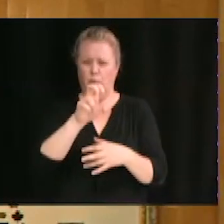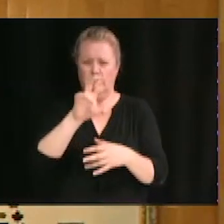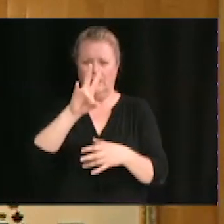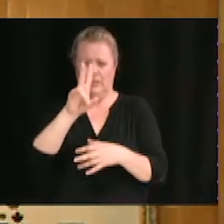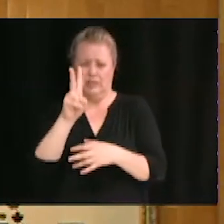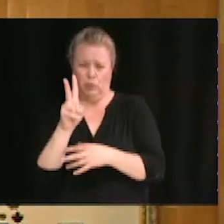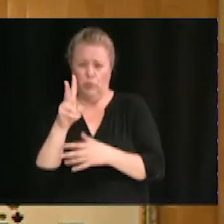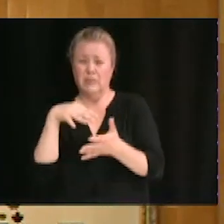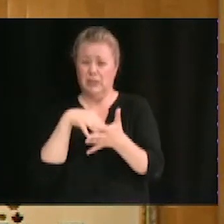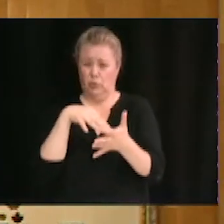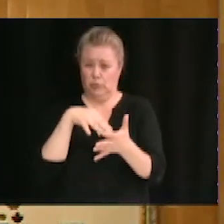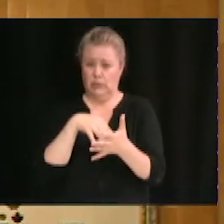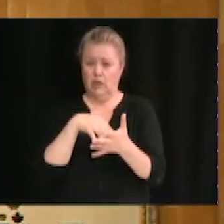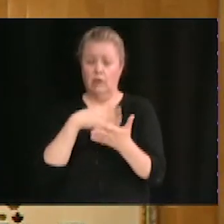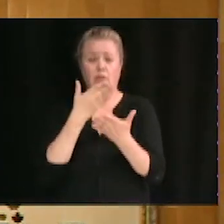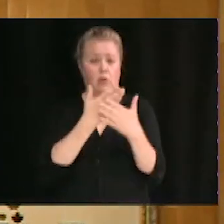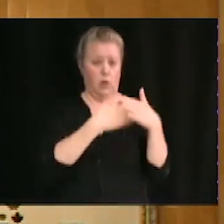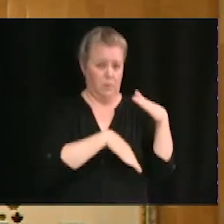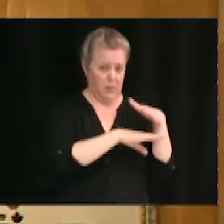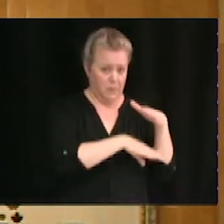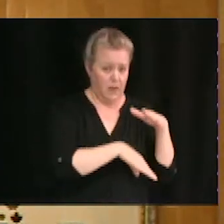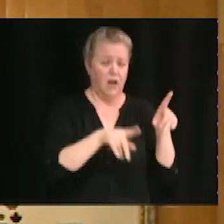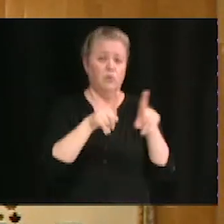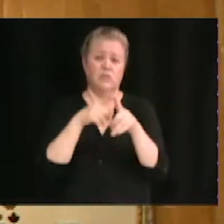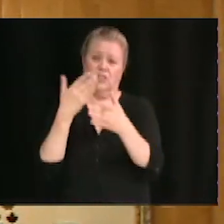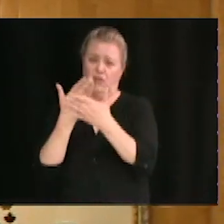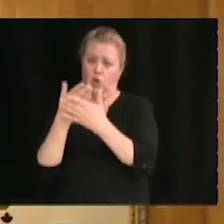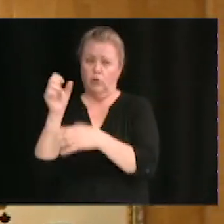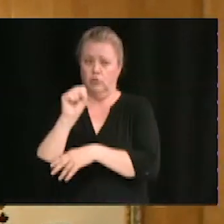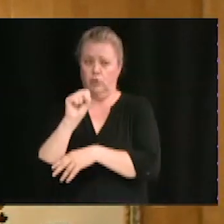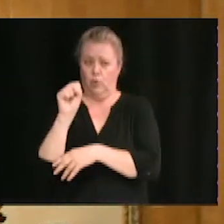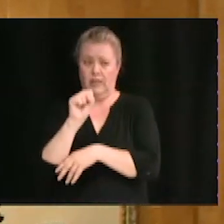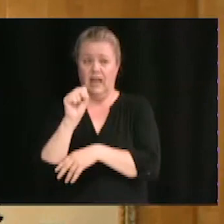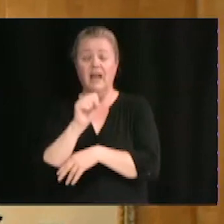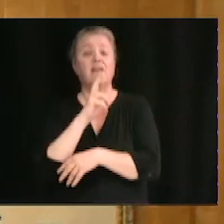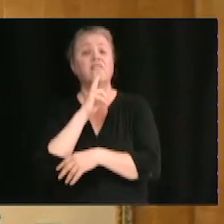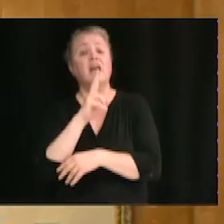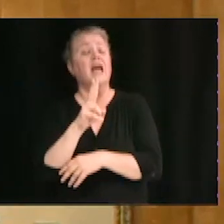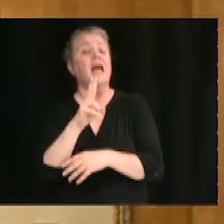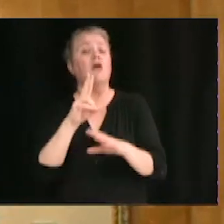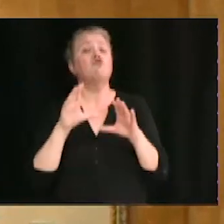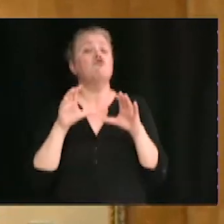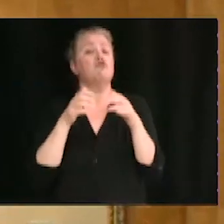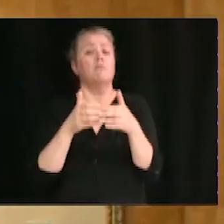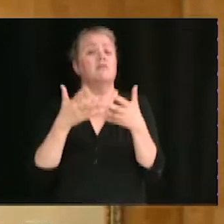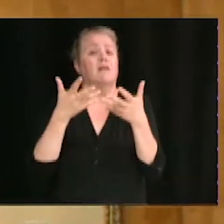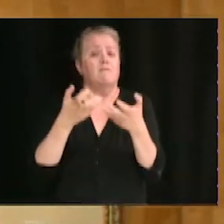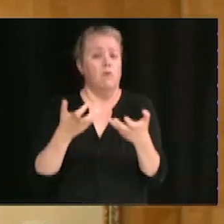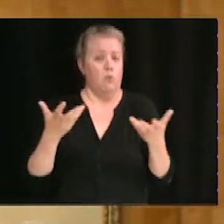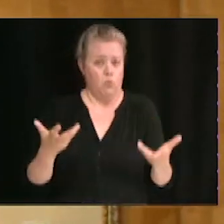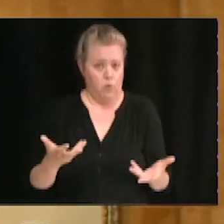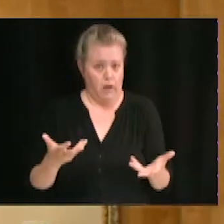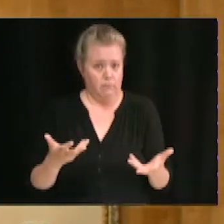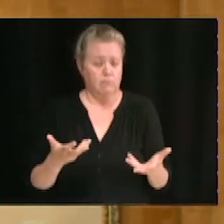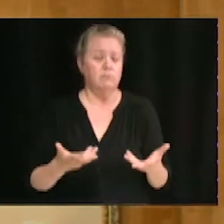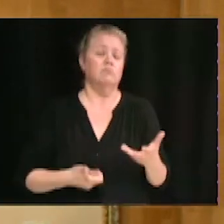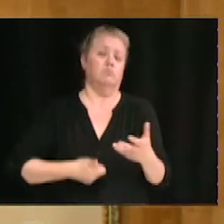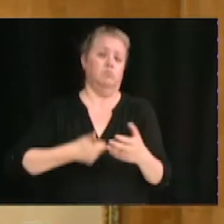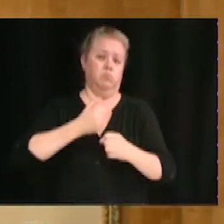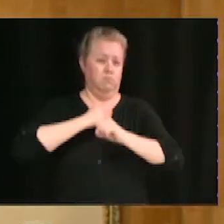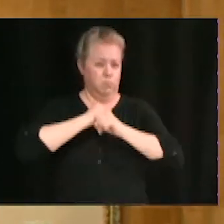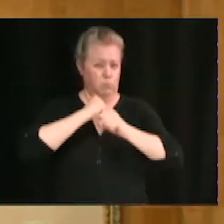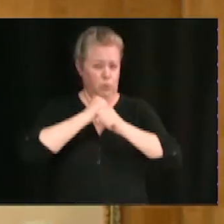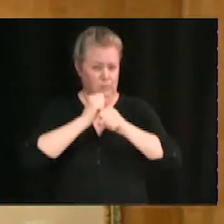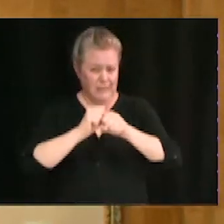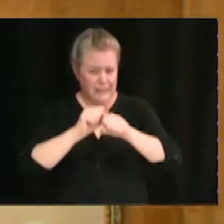niveau primaire et aussi au niveau secondaire. La volonté du comité, bien, mieux faire connaître le service à l'ensemble de la